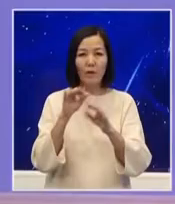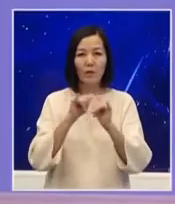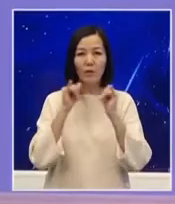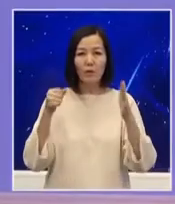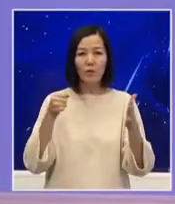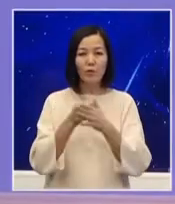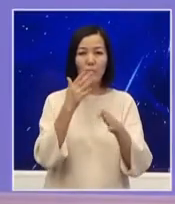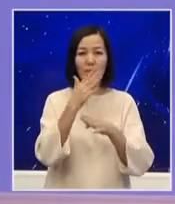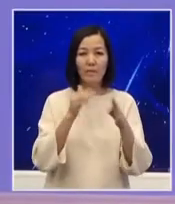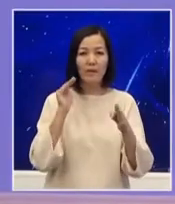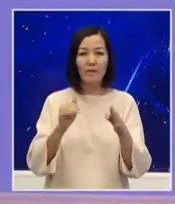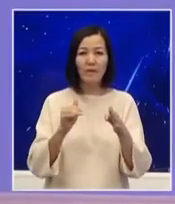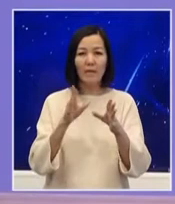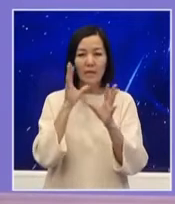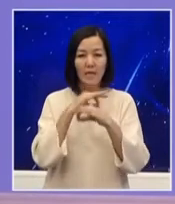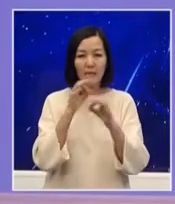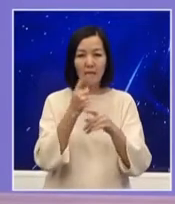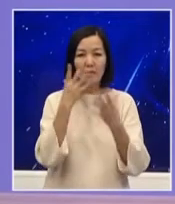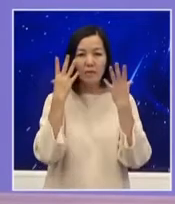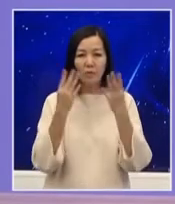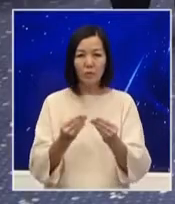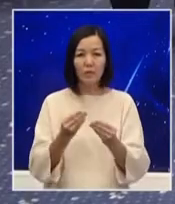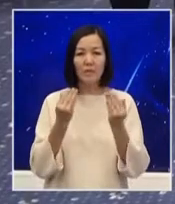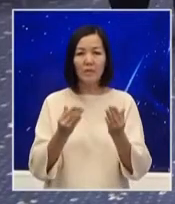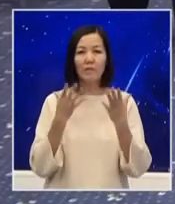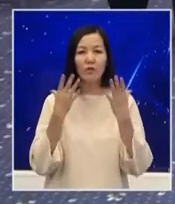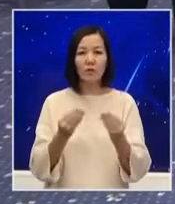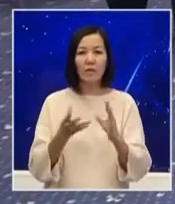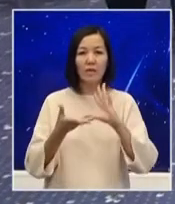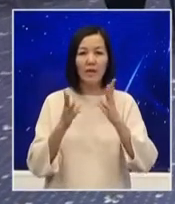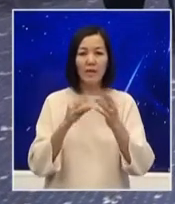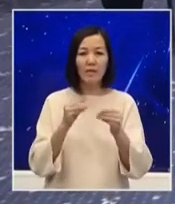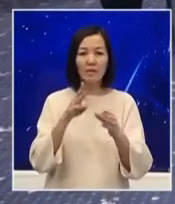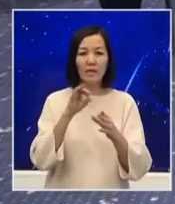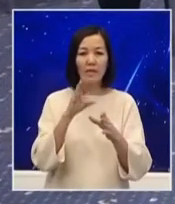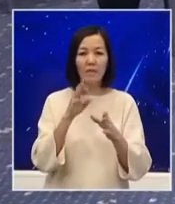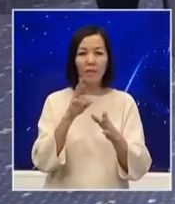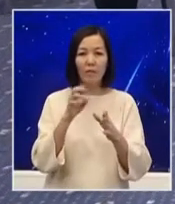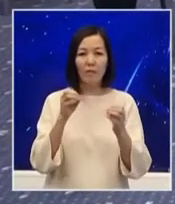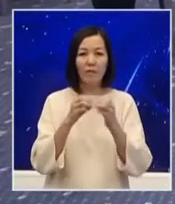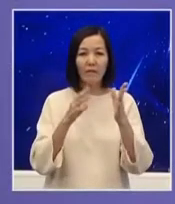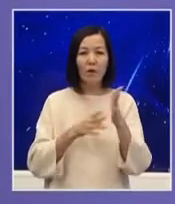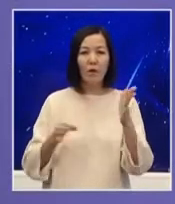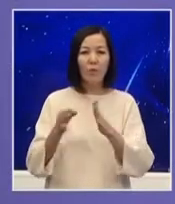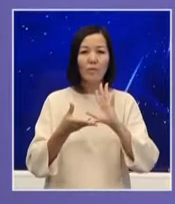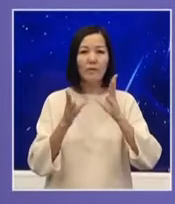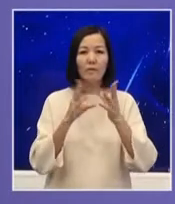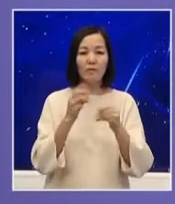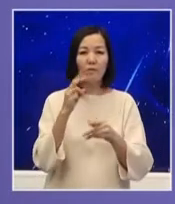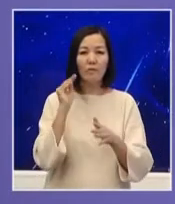увеличится до 5500 исследований в сутки. На сегодняшний день количество тестов на COVID-19 по области составляет